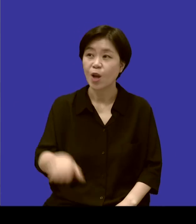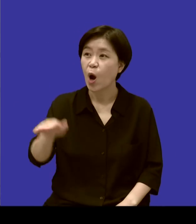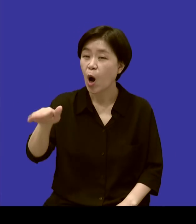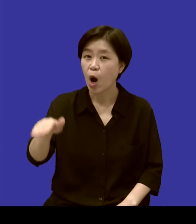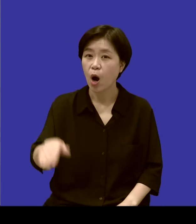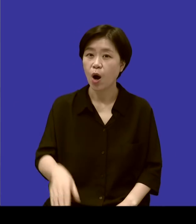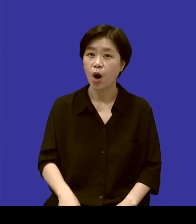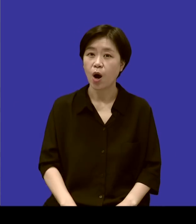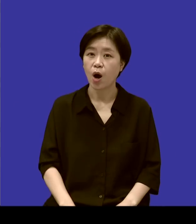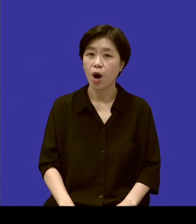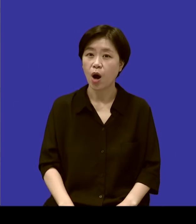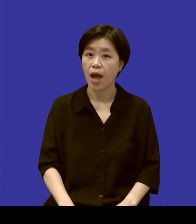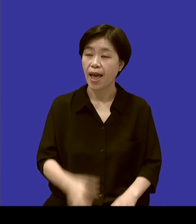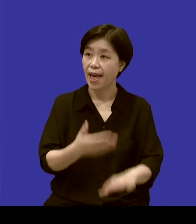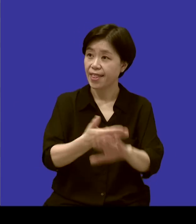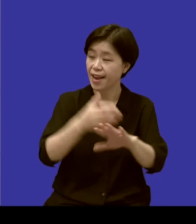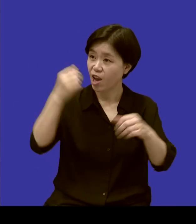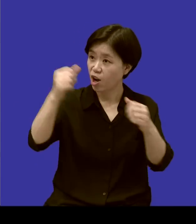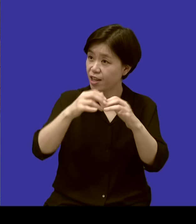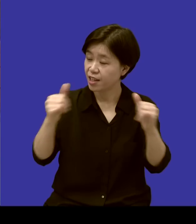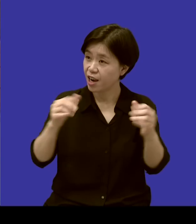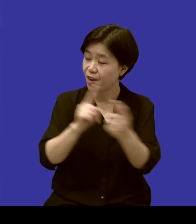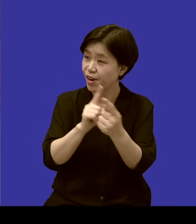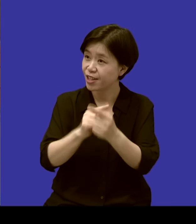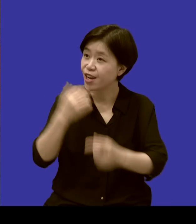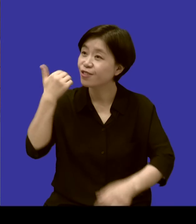그러면요 연예인들도 많이 알아요. 누구